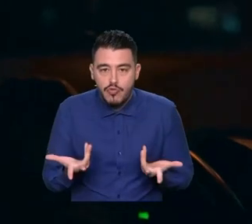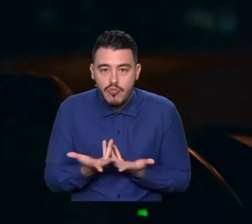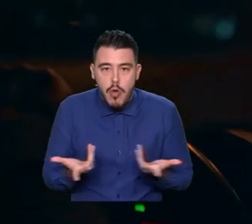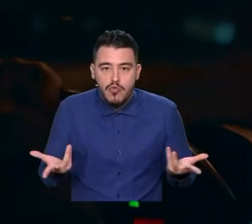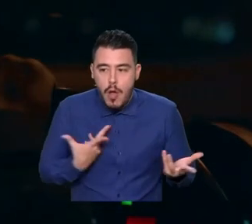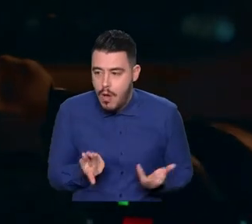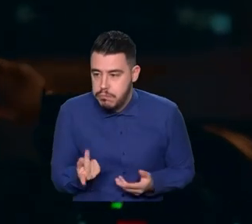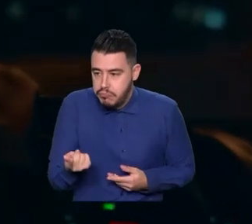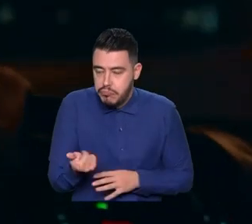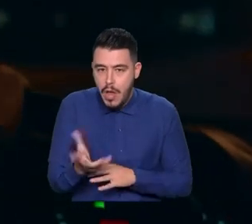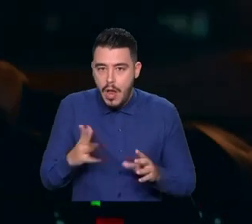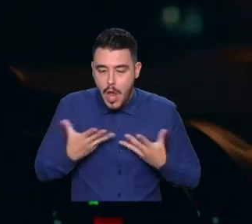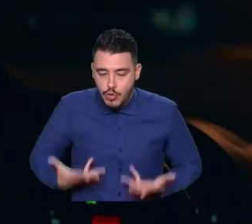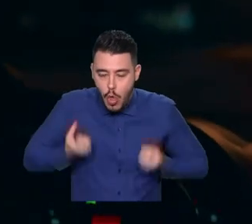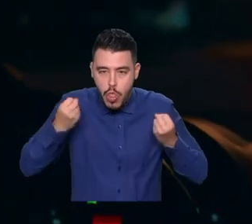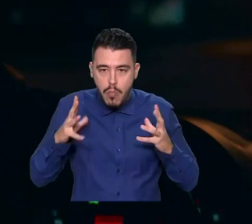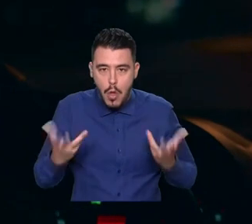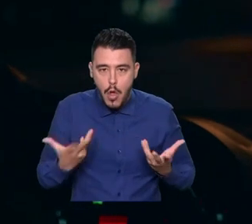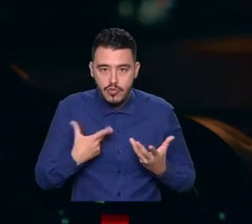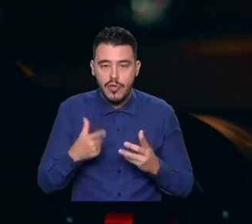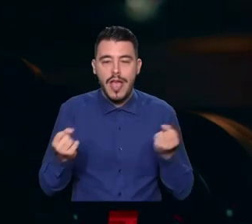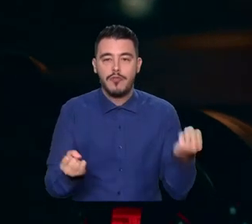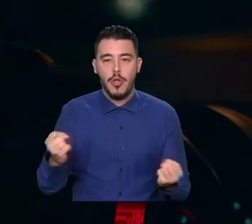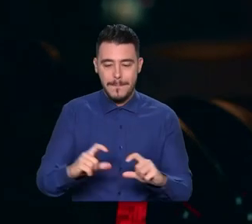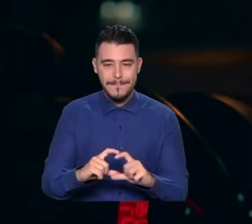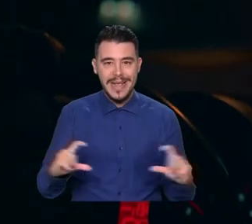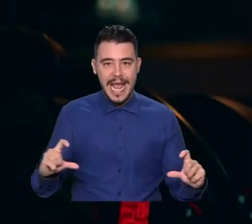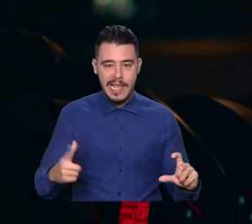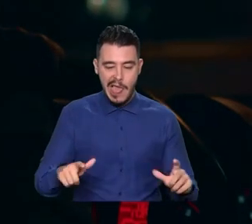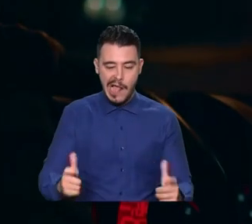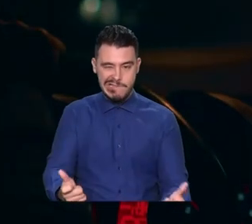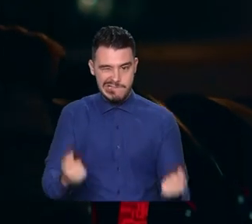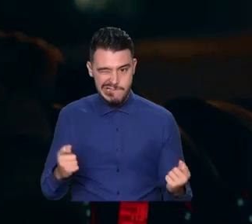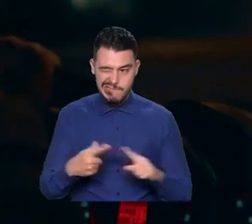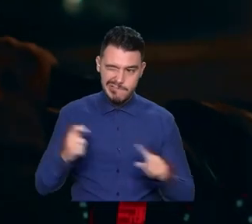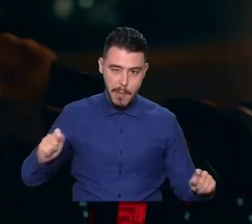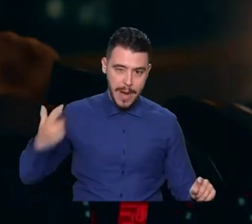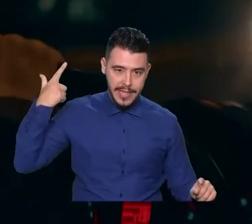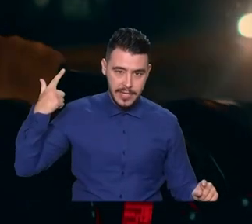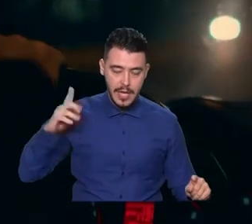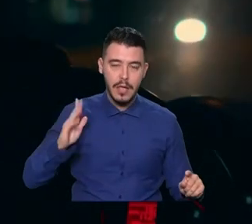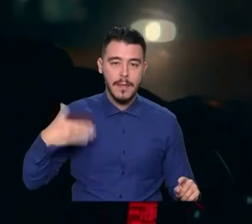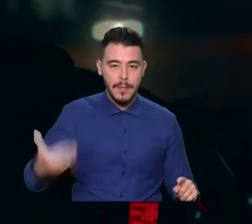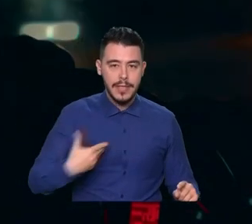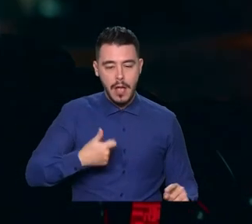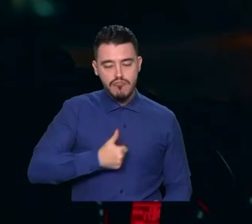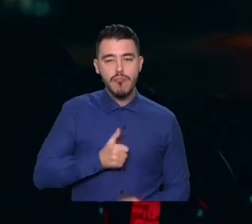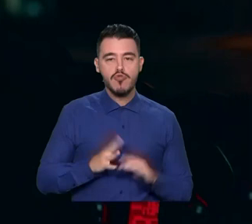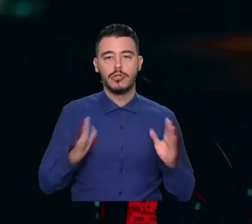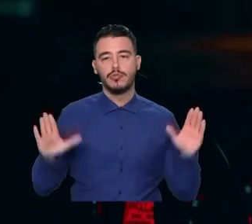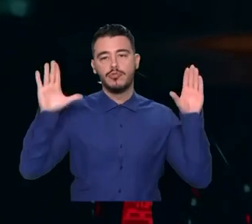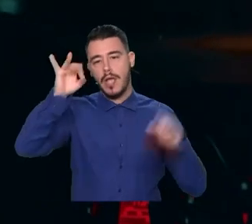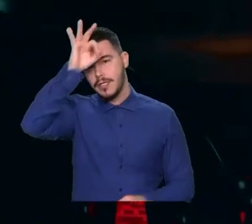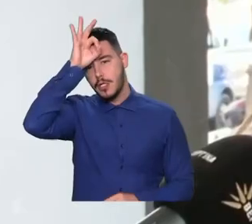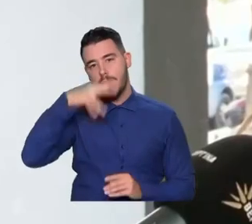κρυφτώ την πρώτη ώρα. Τις πινακίδες του αυτοκινήτου τις πέταξα. Μόνος μου πήγα στις αρχές. Θέλω να ζητήσω συγγνώμη από την